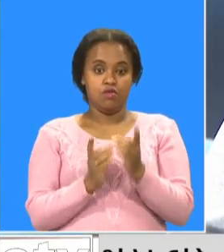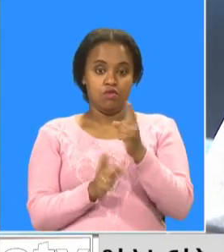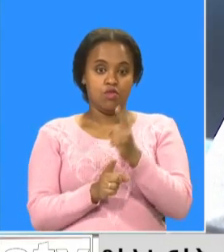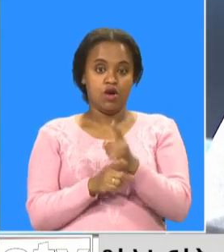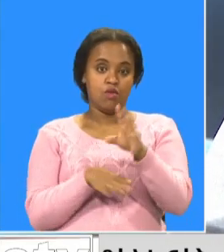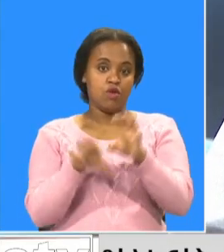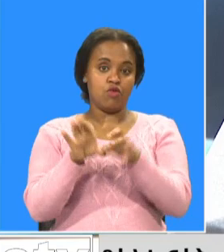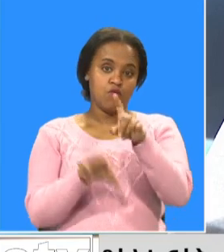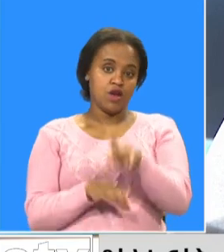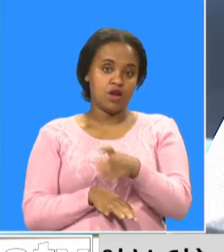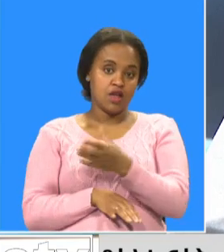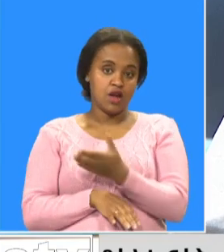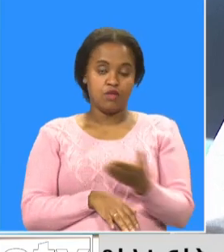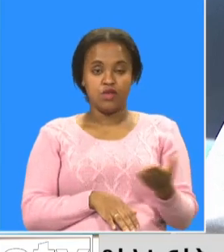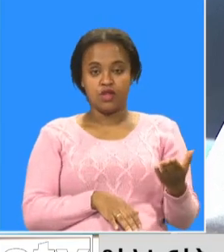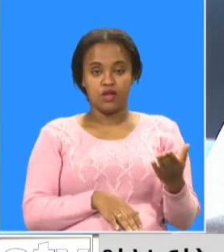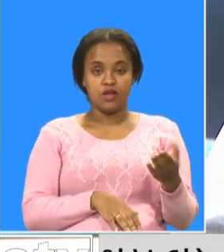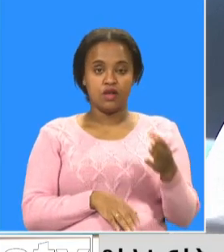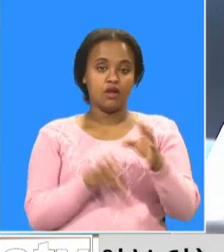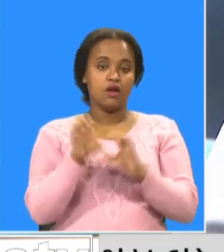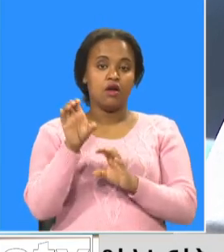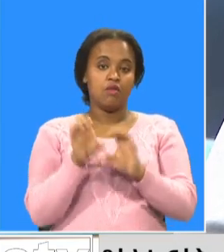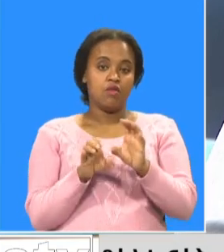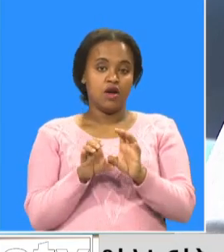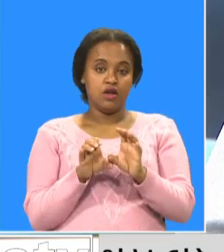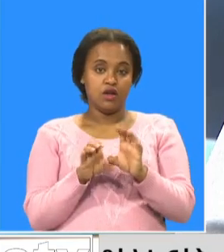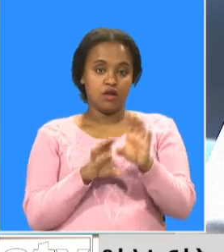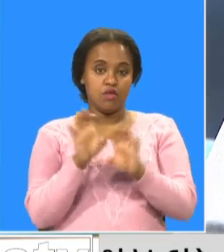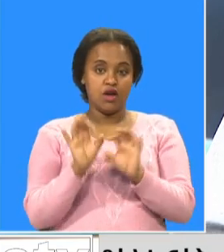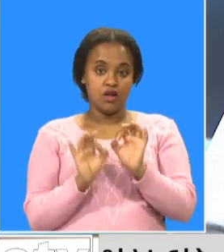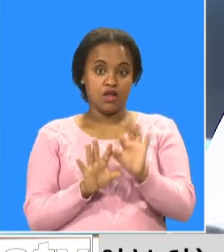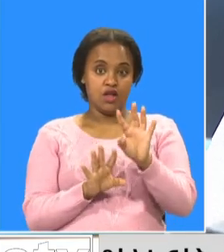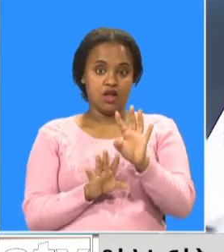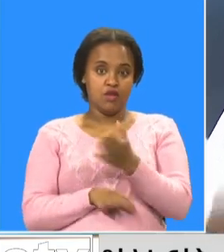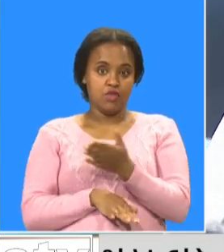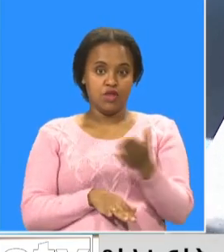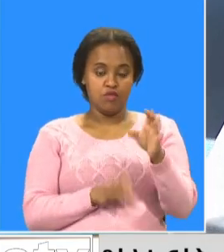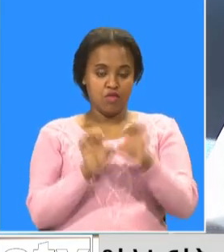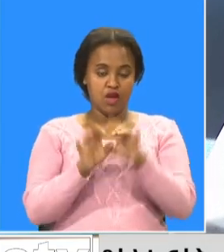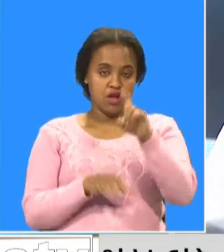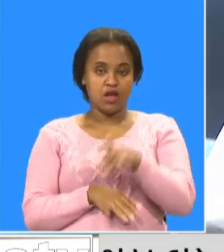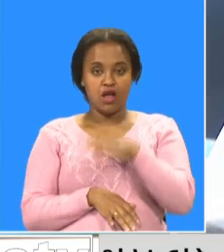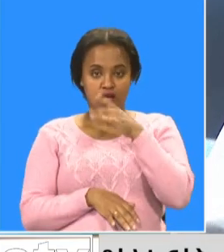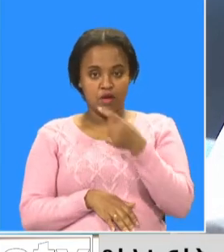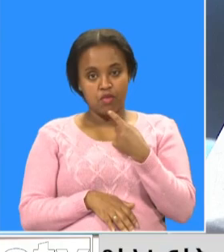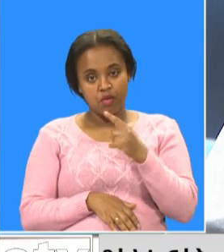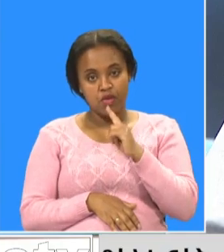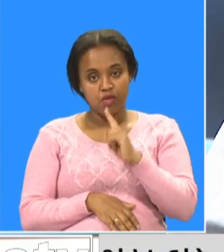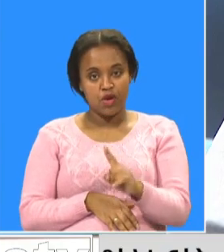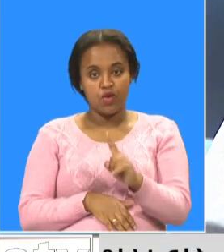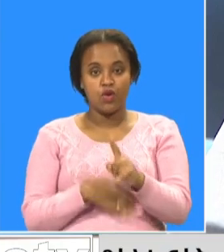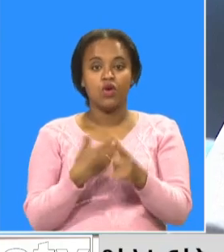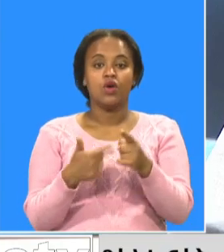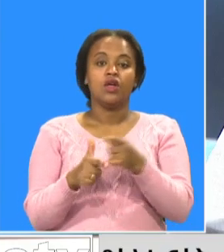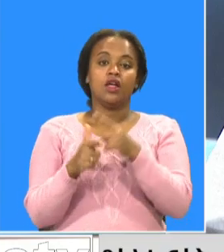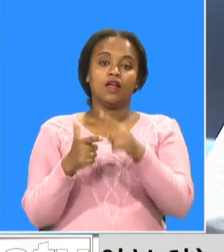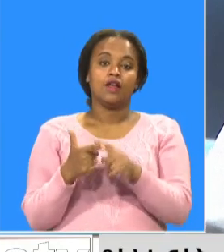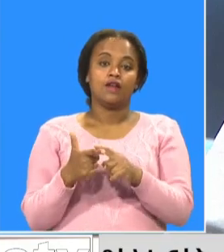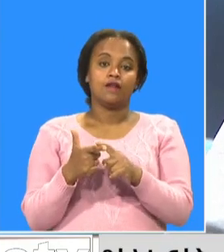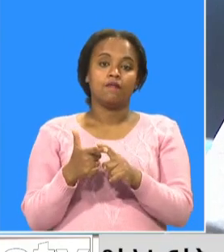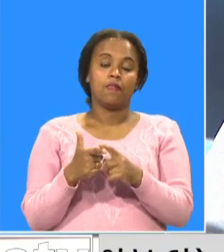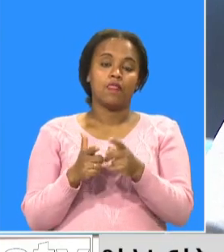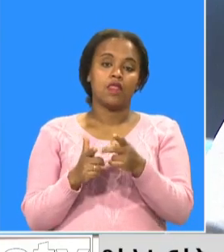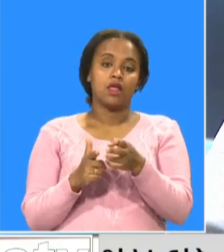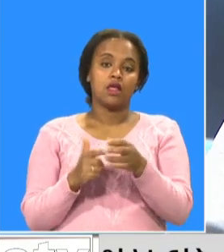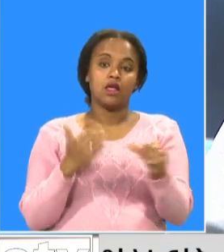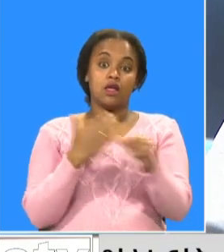በአግባቡ ማረግ ያለበትን ነገር ማረግ የሌለበትን ነገር ማረግ የለበትም የሚለውን ነው። እንግዲህ